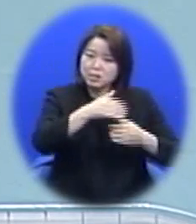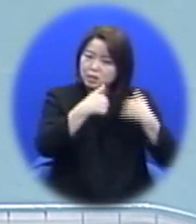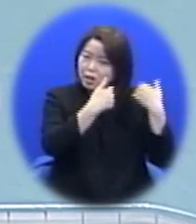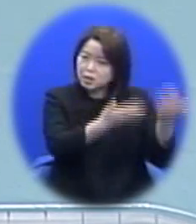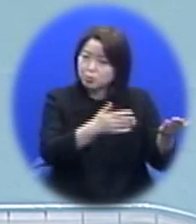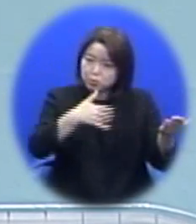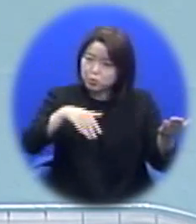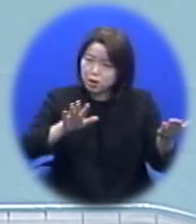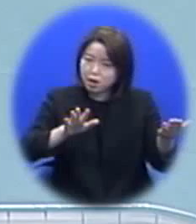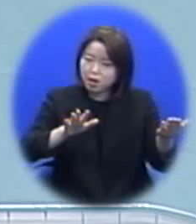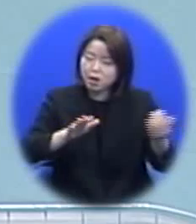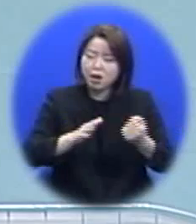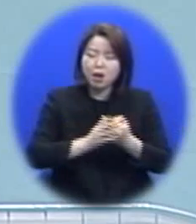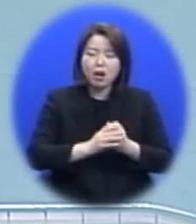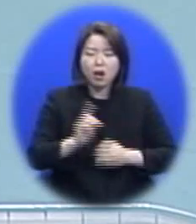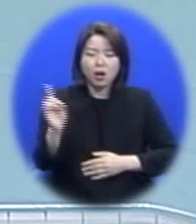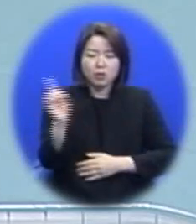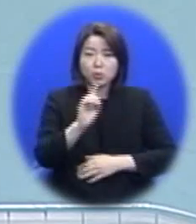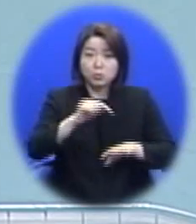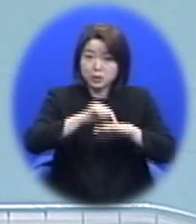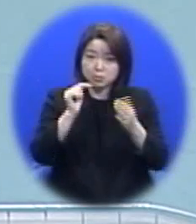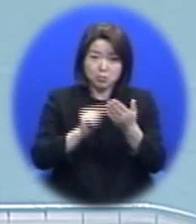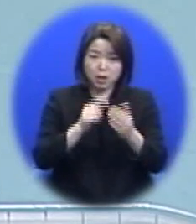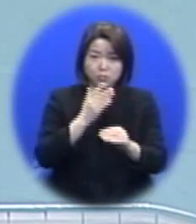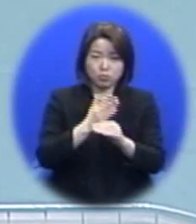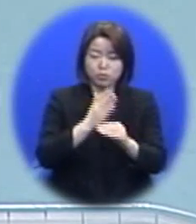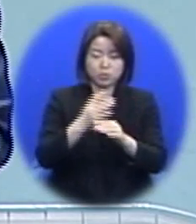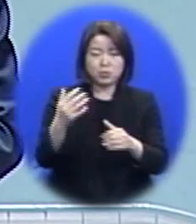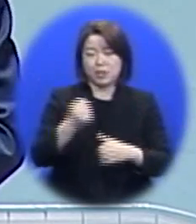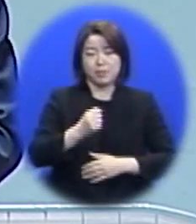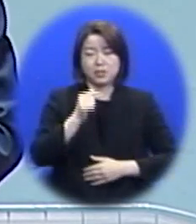아내가 도무지 종잡지를 못하는 겁니다.